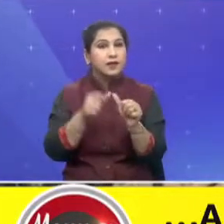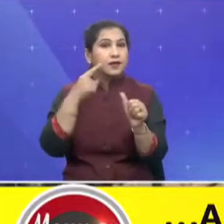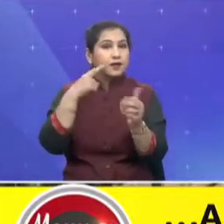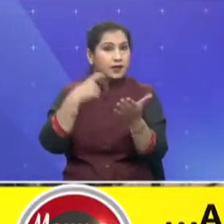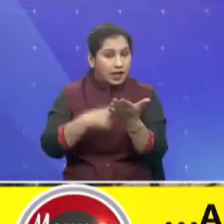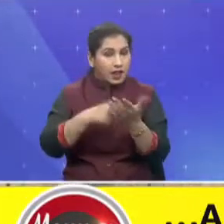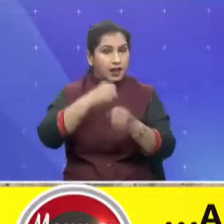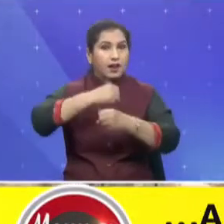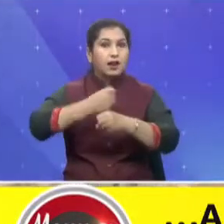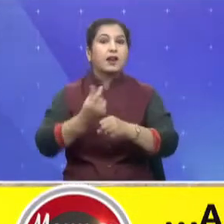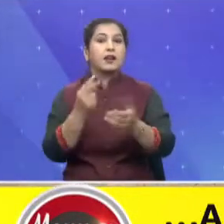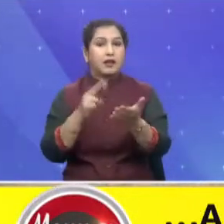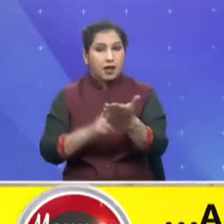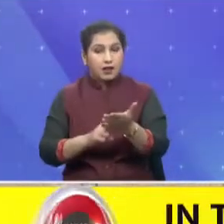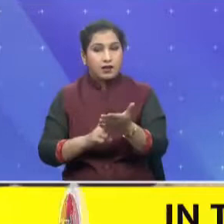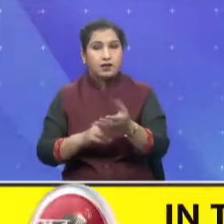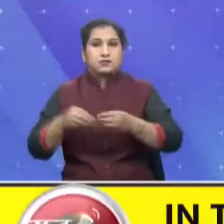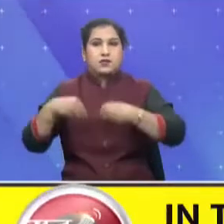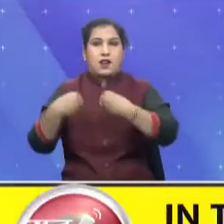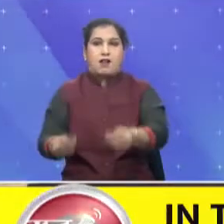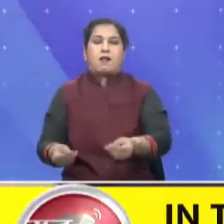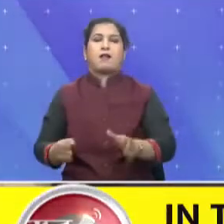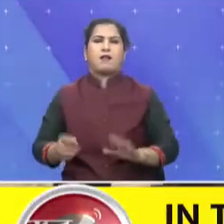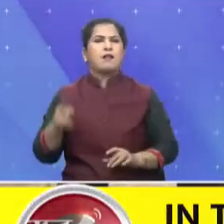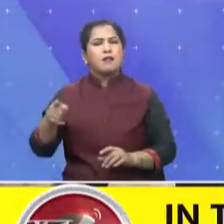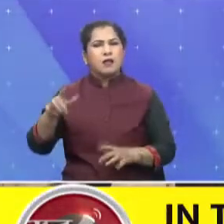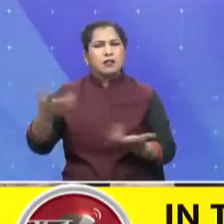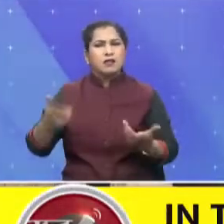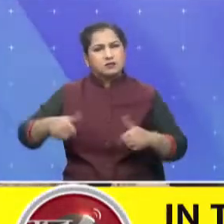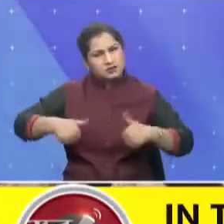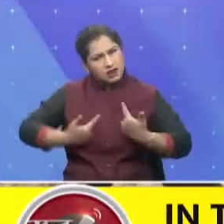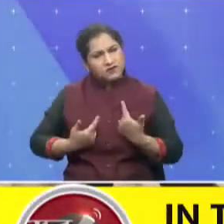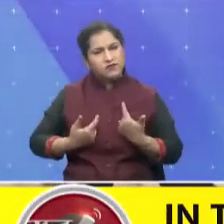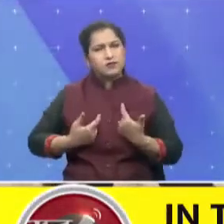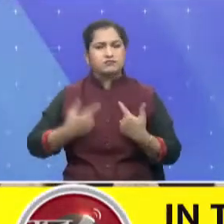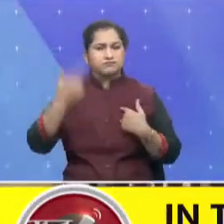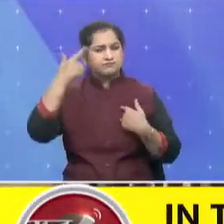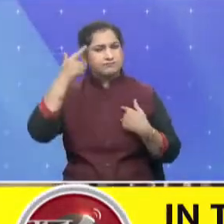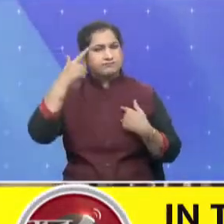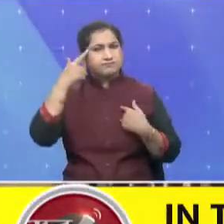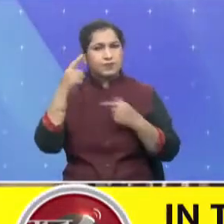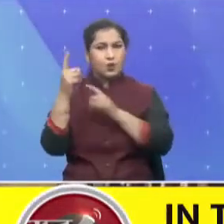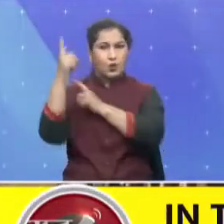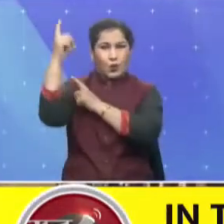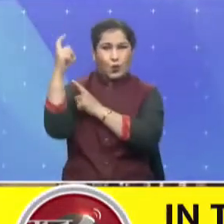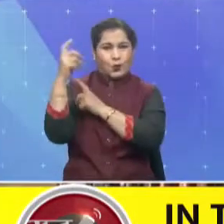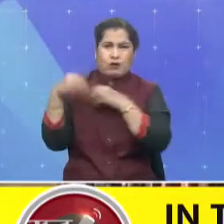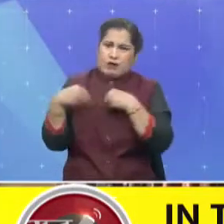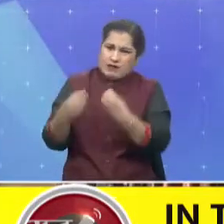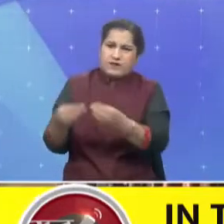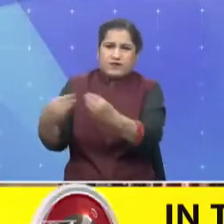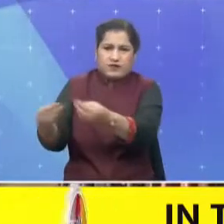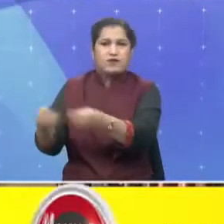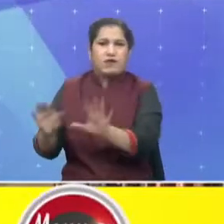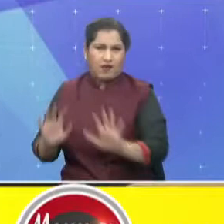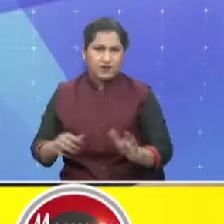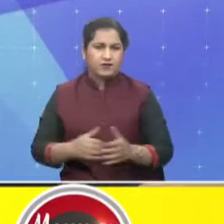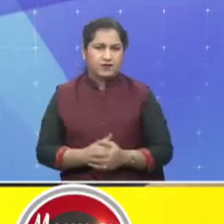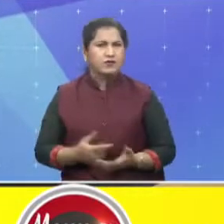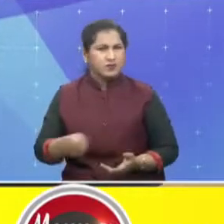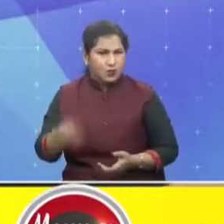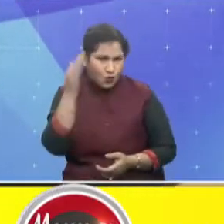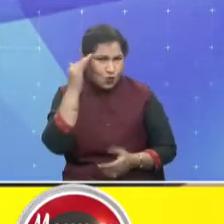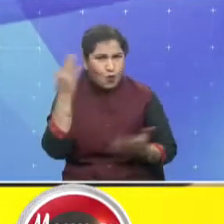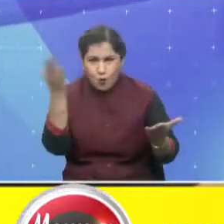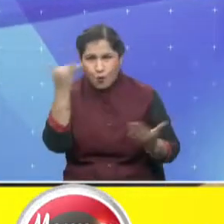सरेंडर अभियान। इस अभियान में लोग स्वेच्छा से अपनी एयरगन सरेंडर कर रहे हैं। जानते